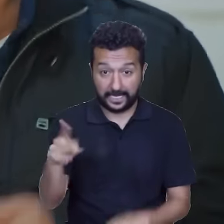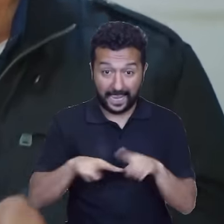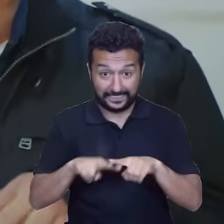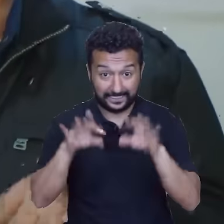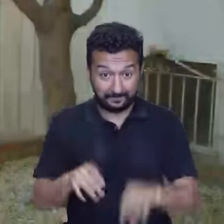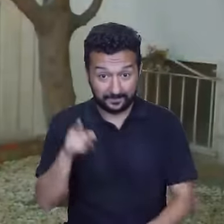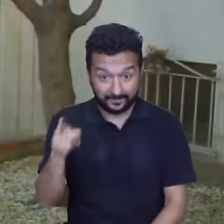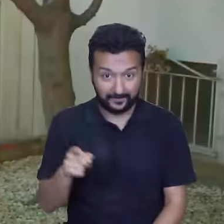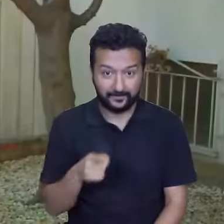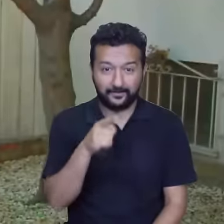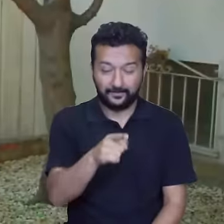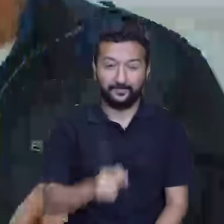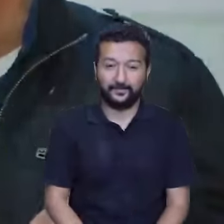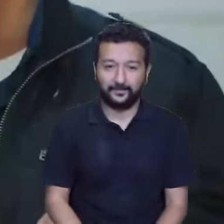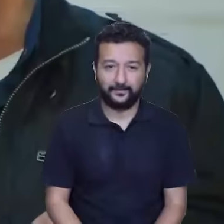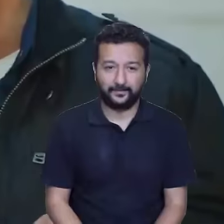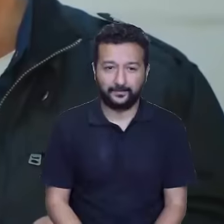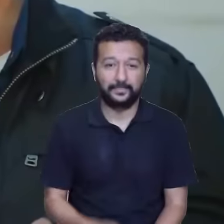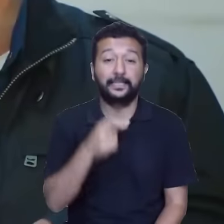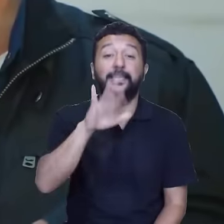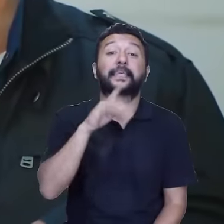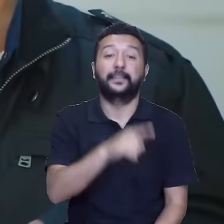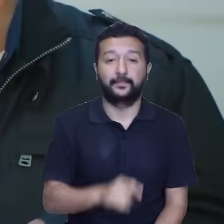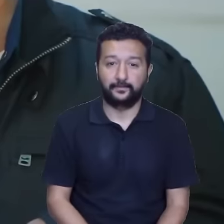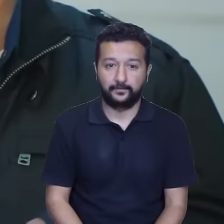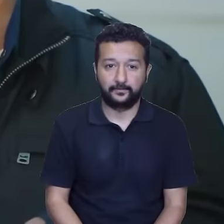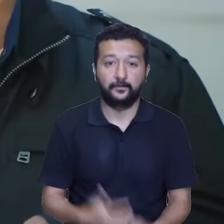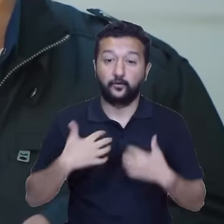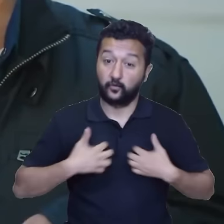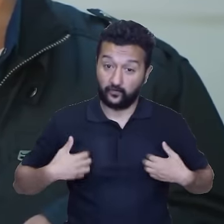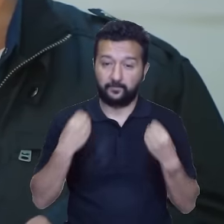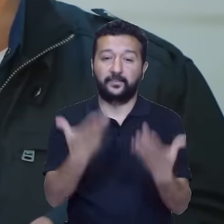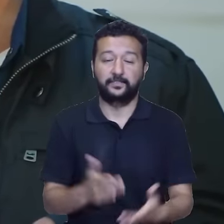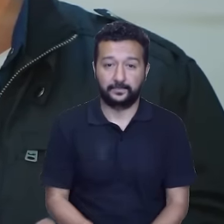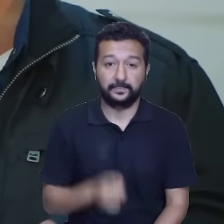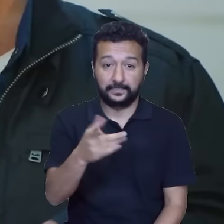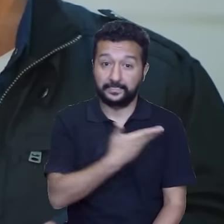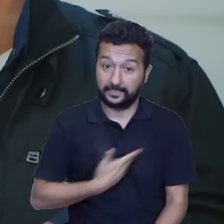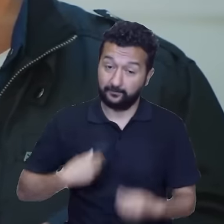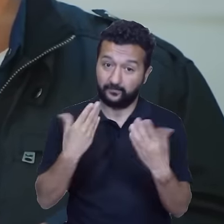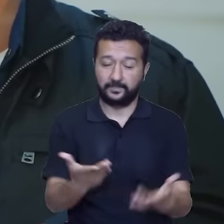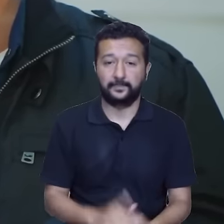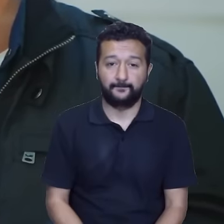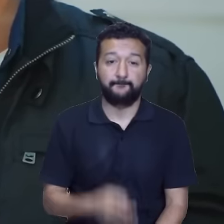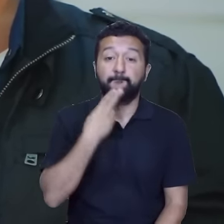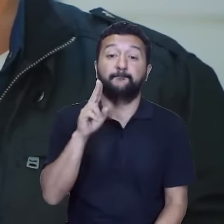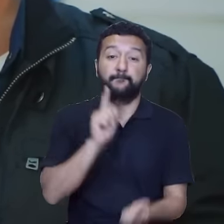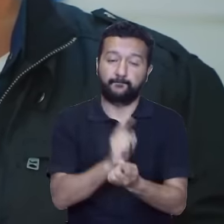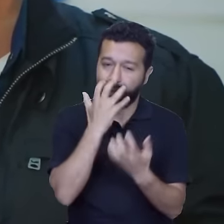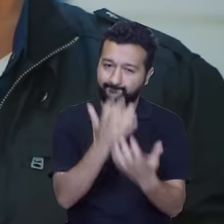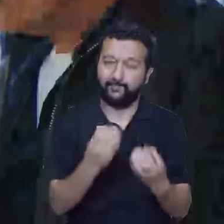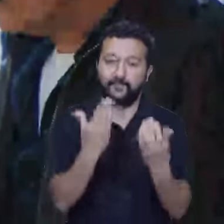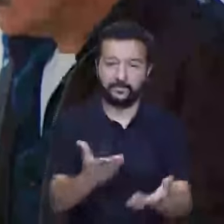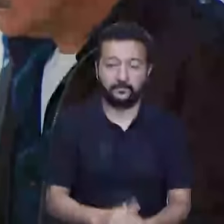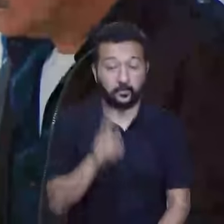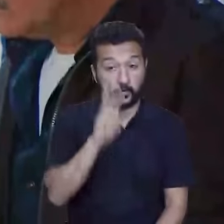Ayşe'ni mi? İpek gibi dilini çıkardı. Güvenimi, sevgimi, ablalık